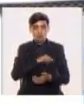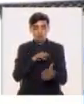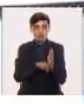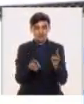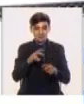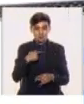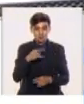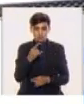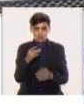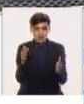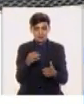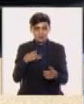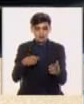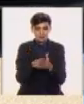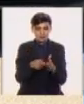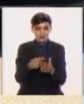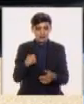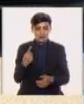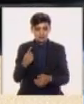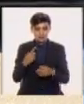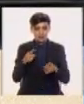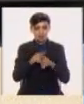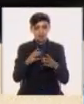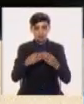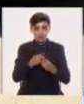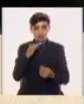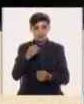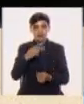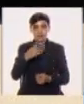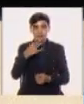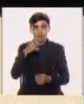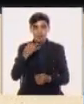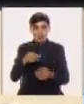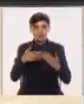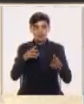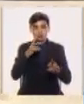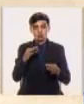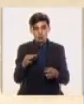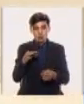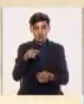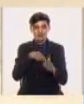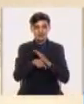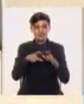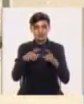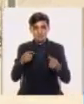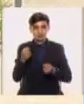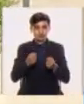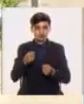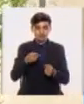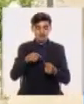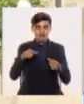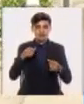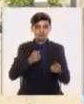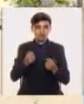ребенок маленький, я единственный кормилец семьи. Автоцон открылся 25 мая, но с тех пор здесь не принимают практические экзамены. То есть сдать